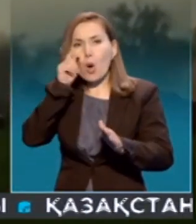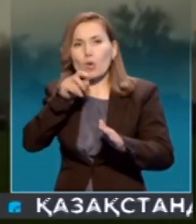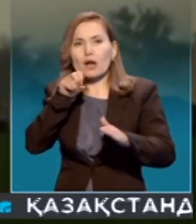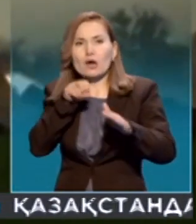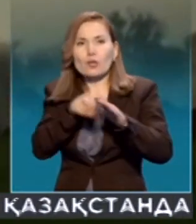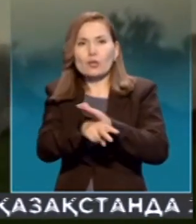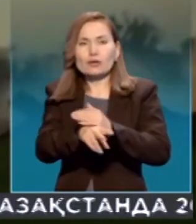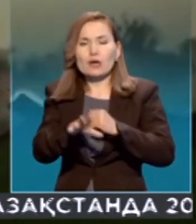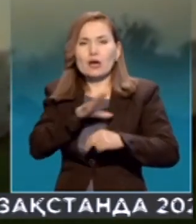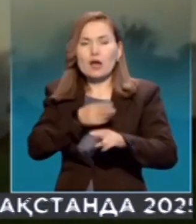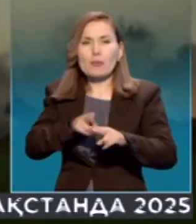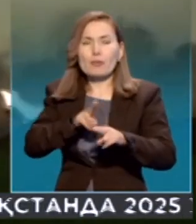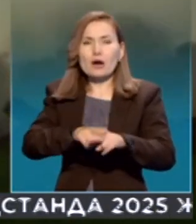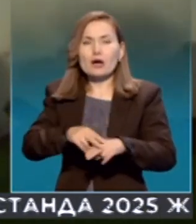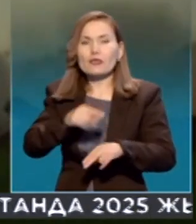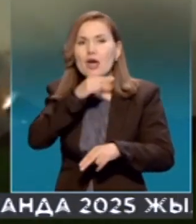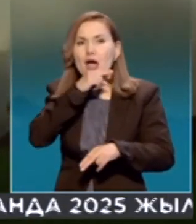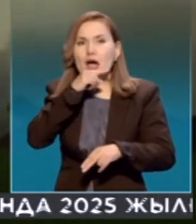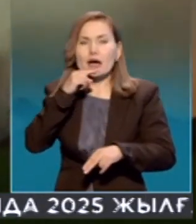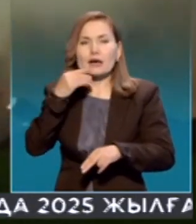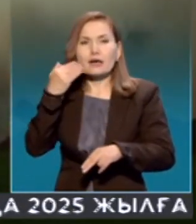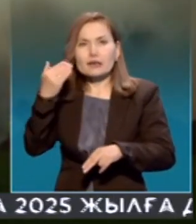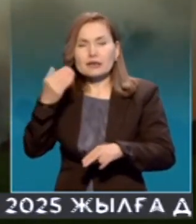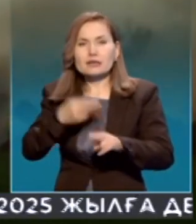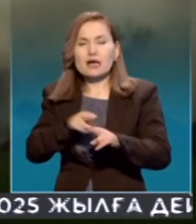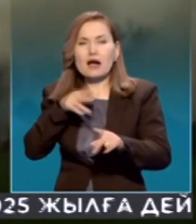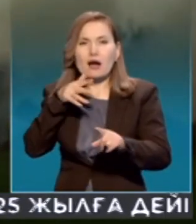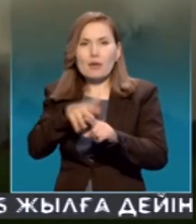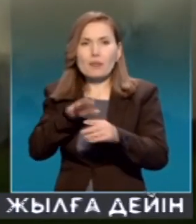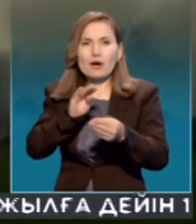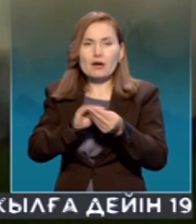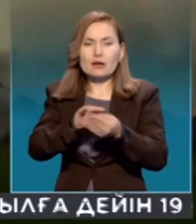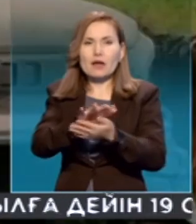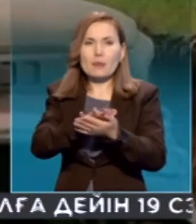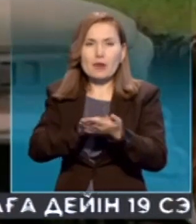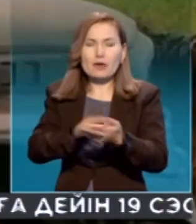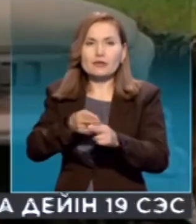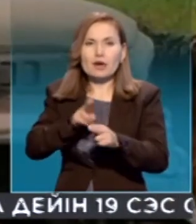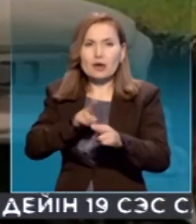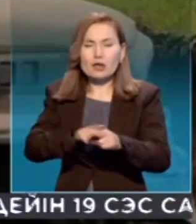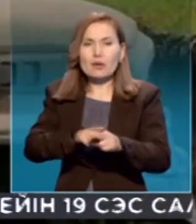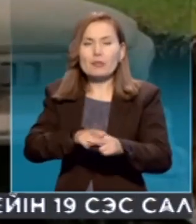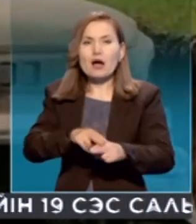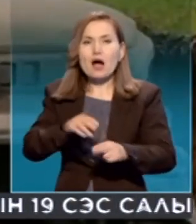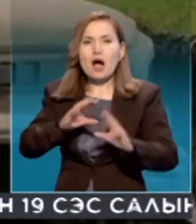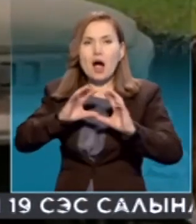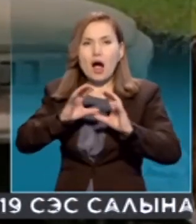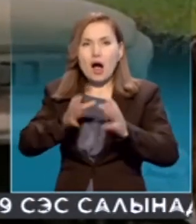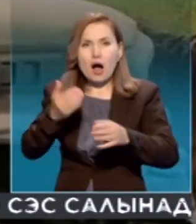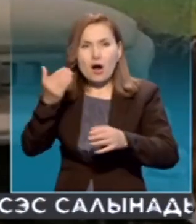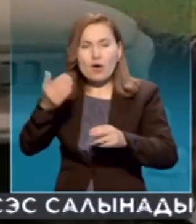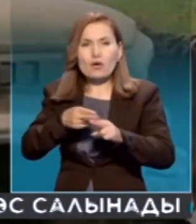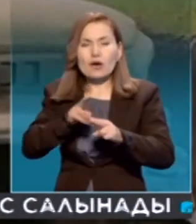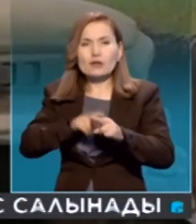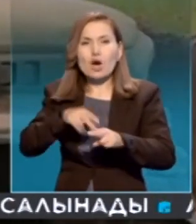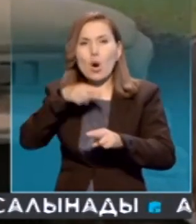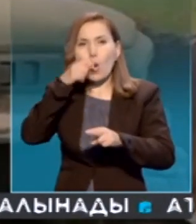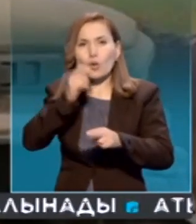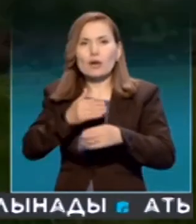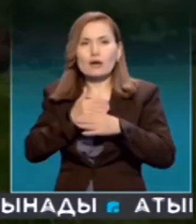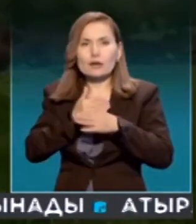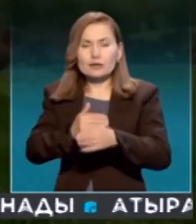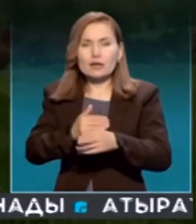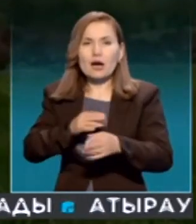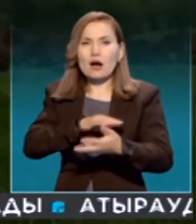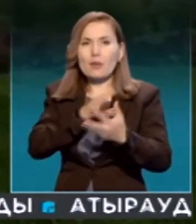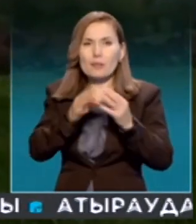Мәскеу Украинаны ұлтшылдардан тазартамыз дейді. Алайда Киев пен әлем елдері бұл басқыншылықты себепсіз соғыс деп атап отыр. Батыс